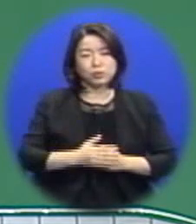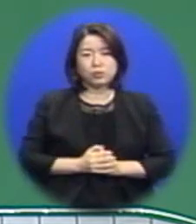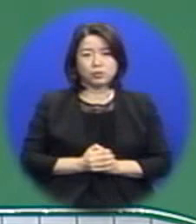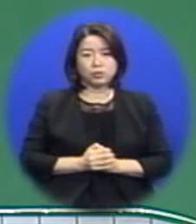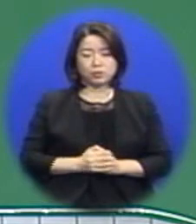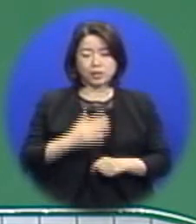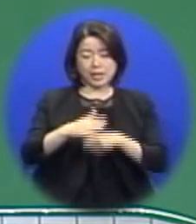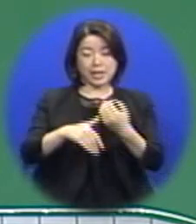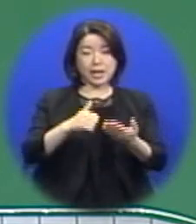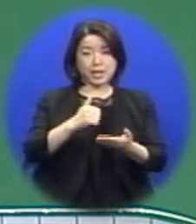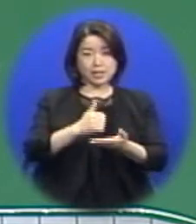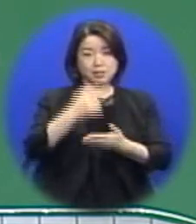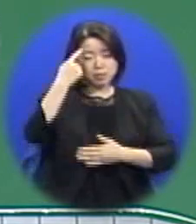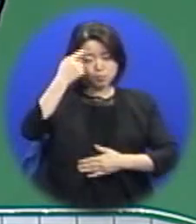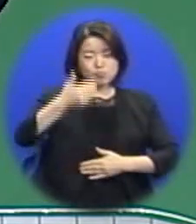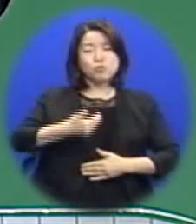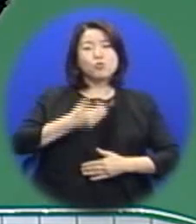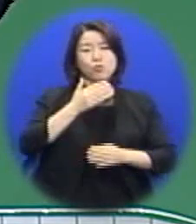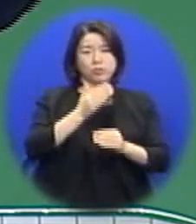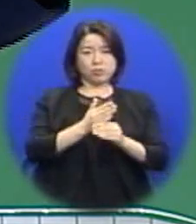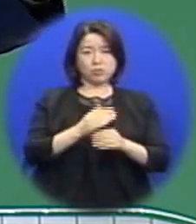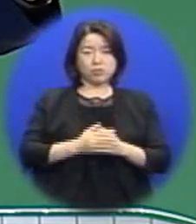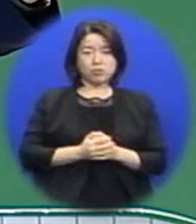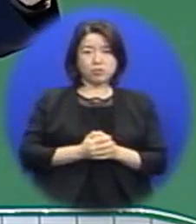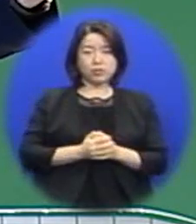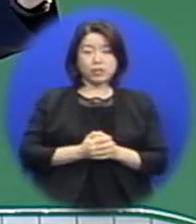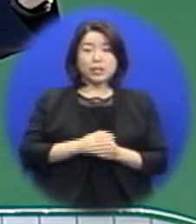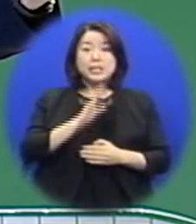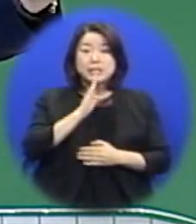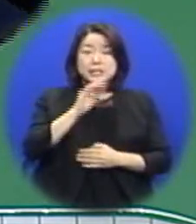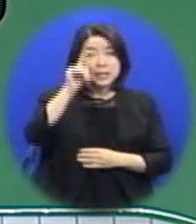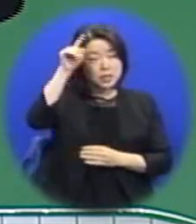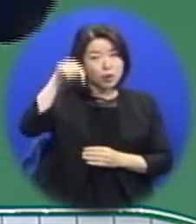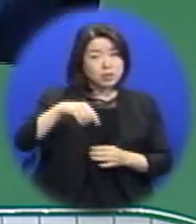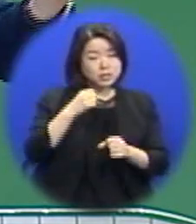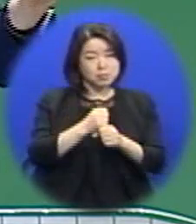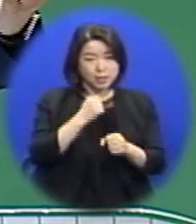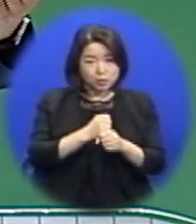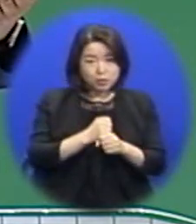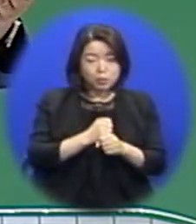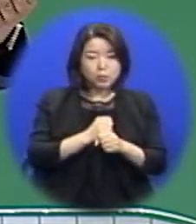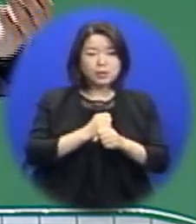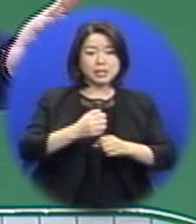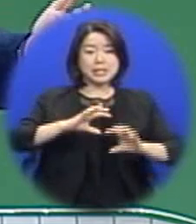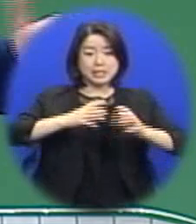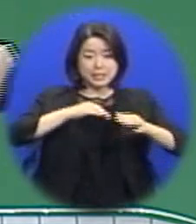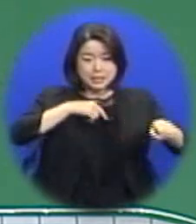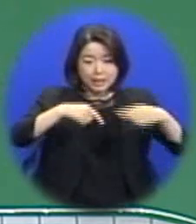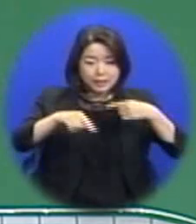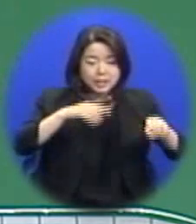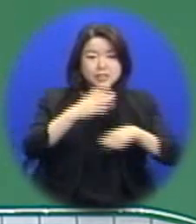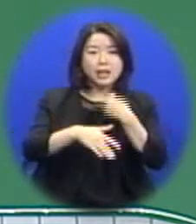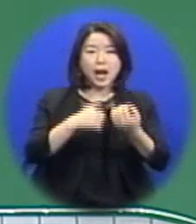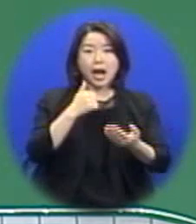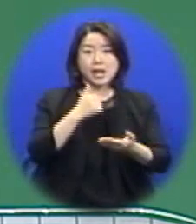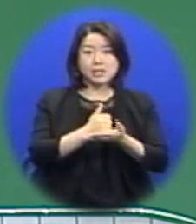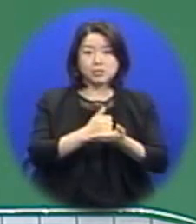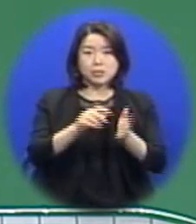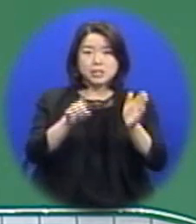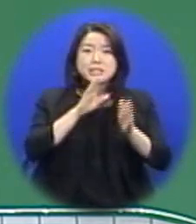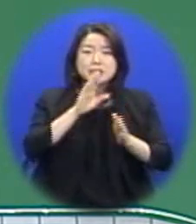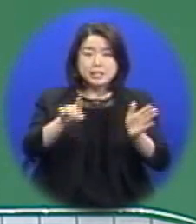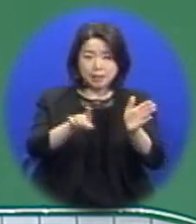하나님께서 물으시는 거예요. 우리가 진짜 하나님이 천지를 창조하셨고 세상을 다스리는 하나님이시라고 정말